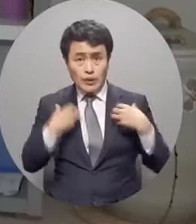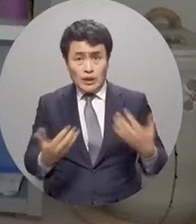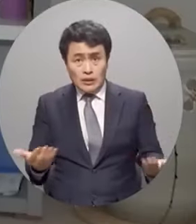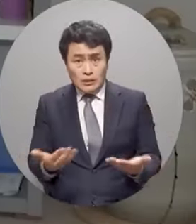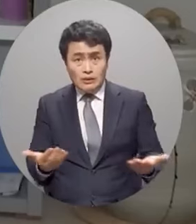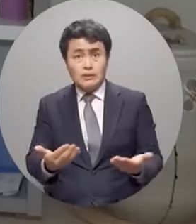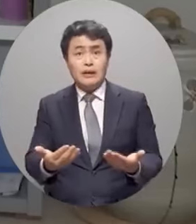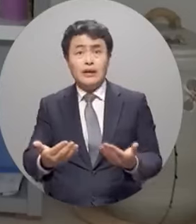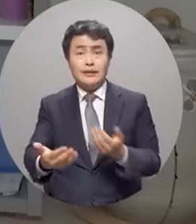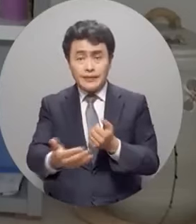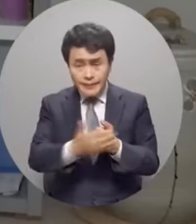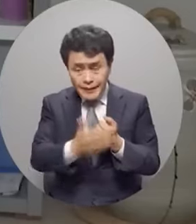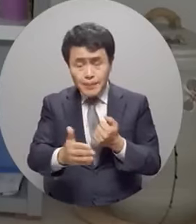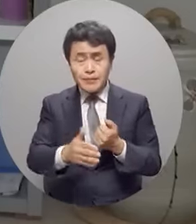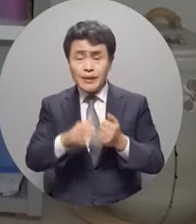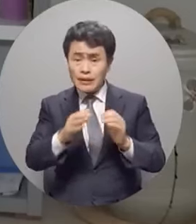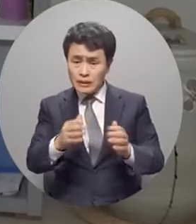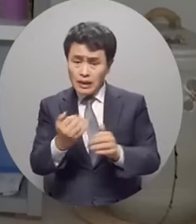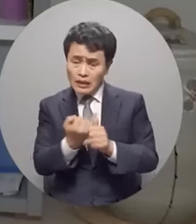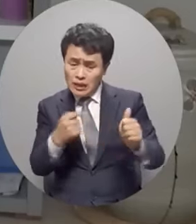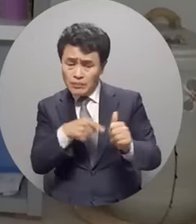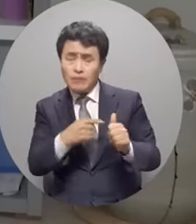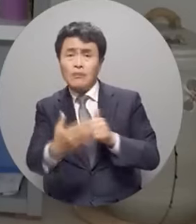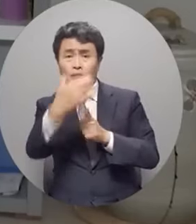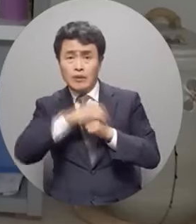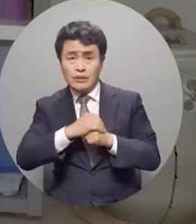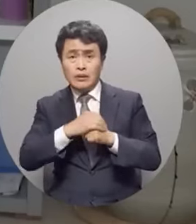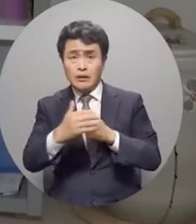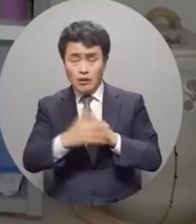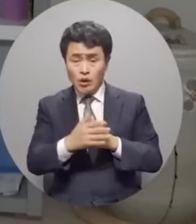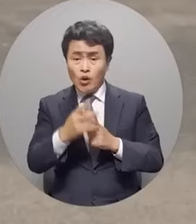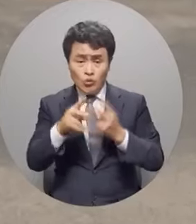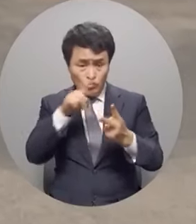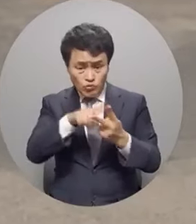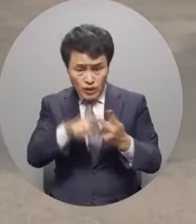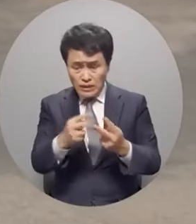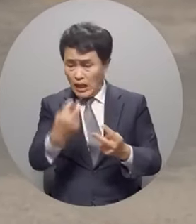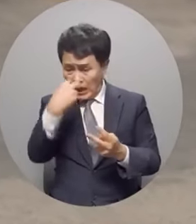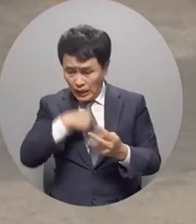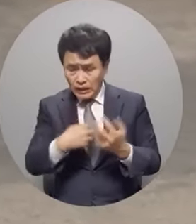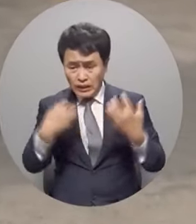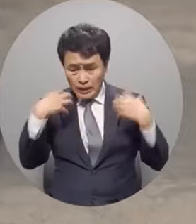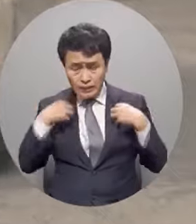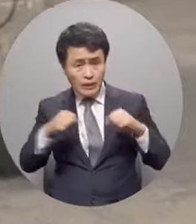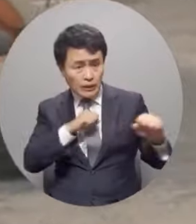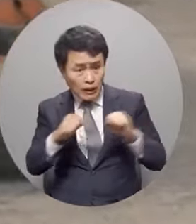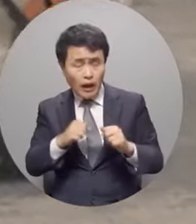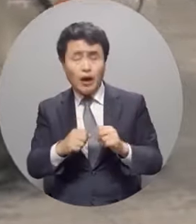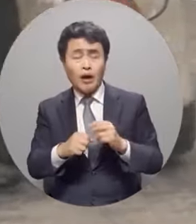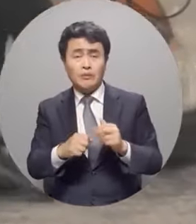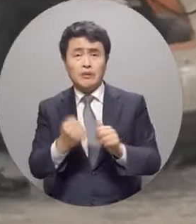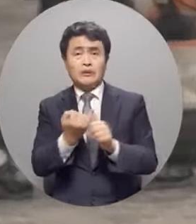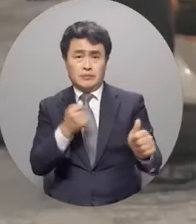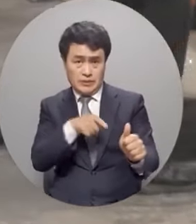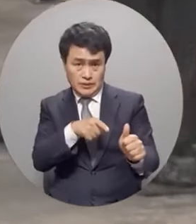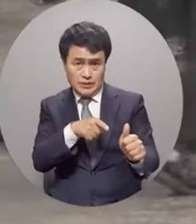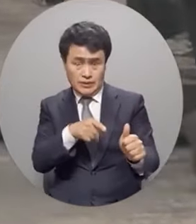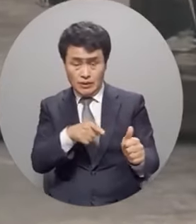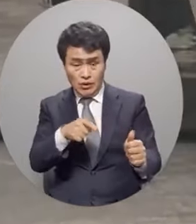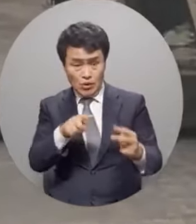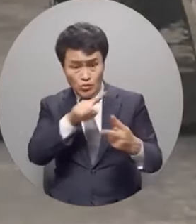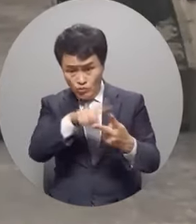누구는요. 그게 이제 저희 남편이 됐었던 거죠. 그거를 두 개를. 작업대 두 곳에서 쏟아지는